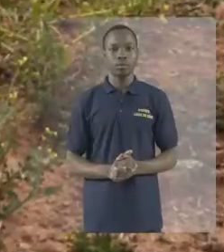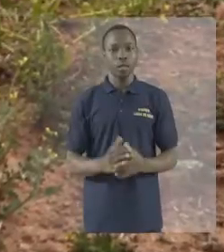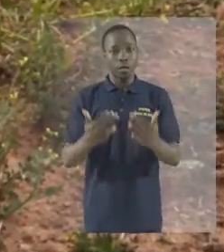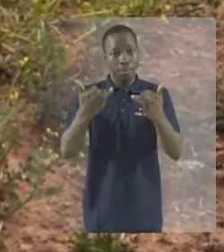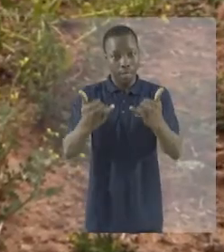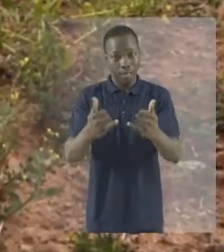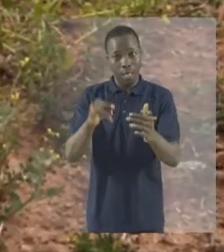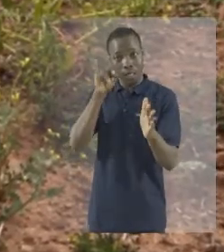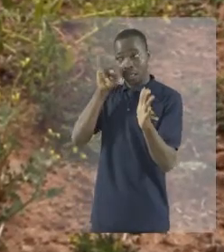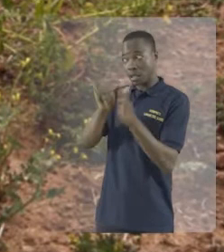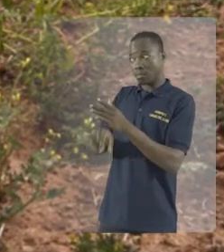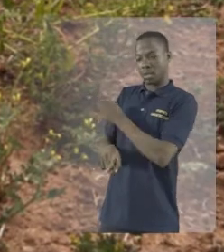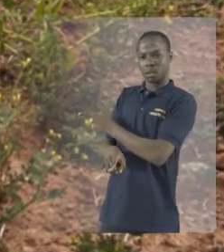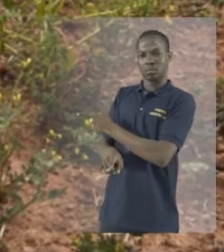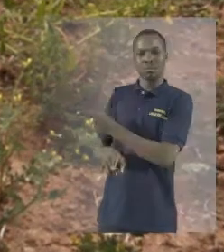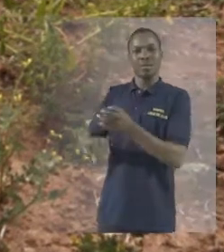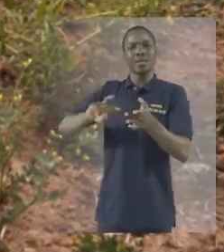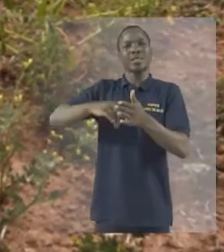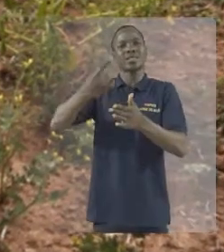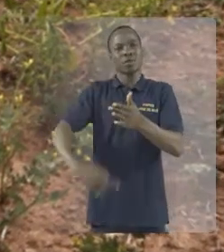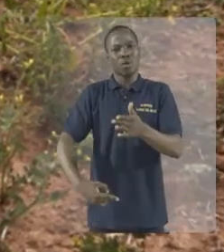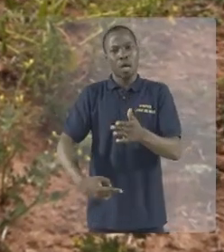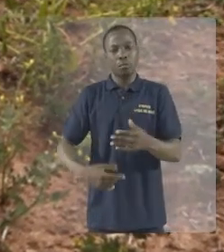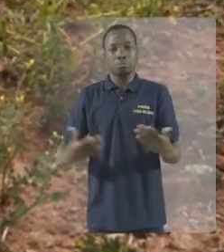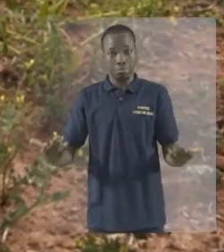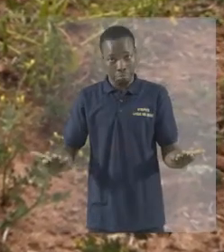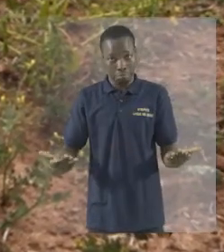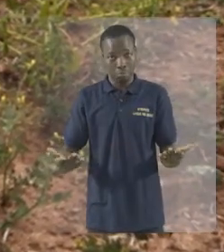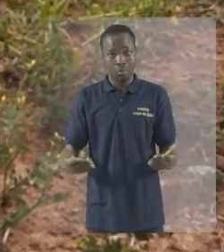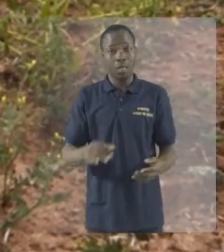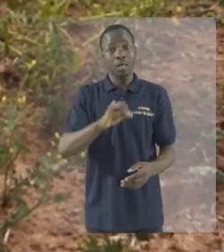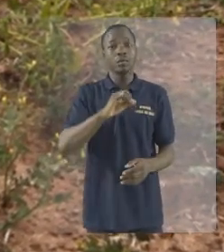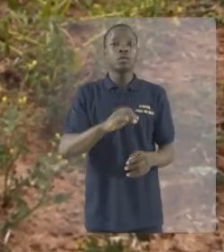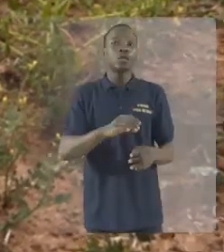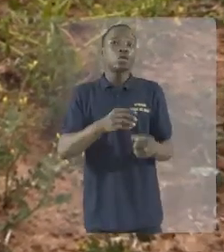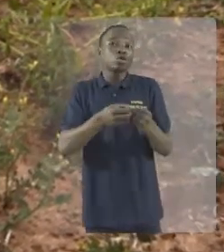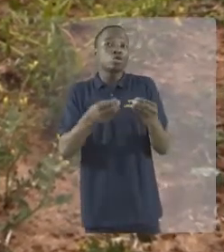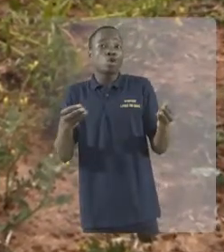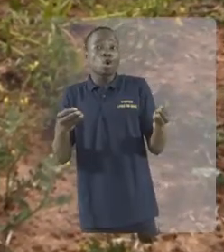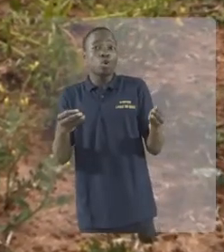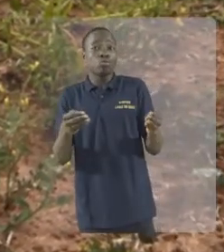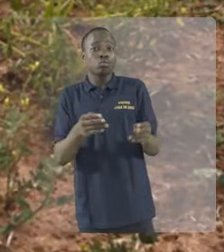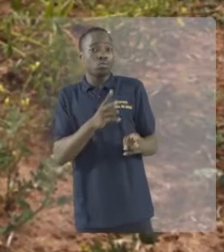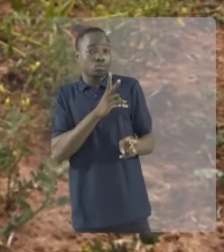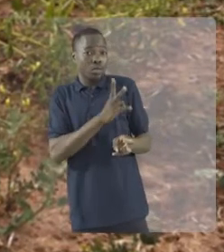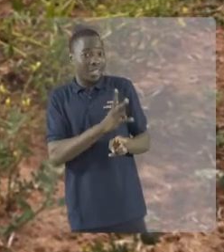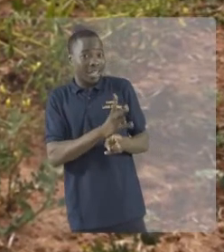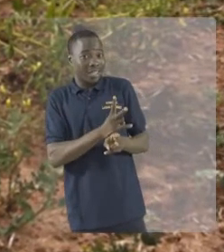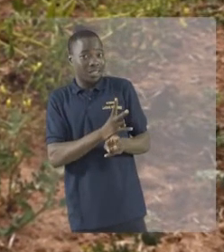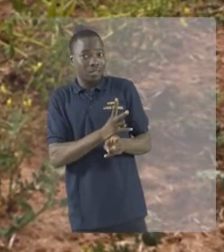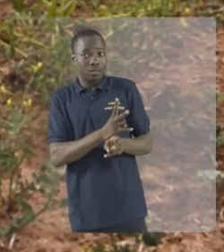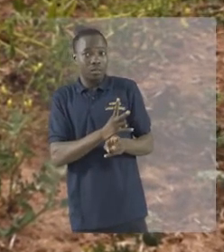La jachère. Cette technique consiste à laisser reposer le sol pendant un certain